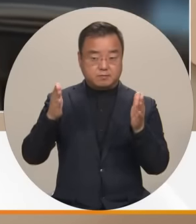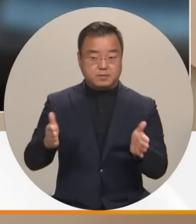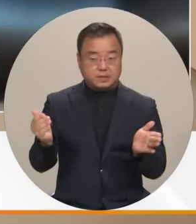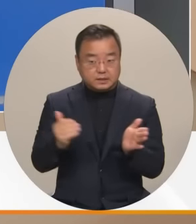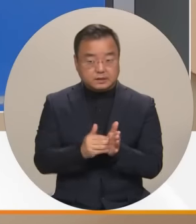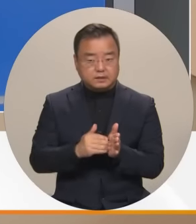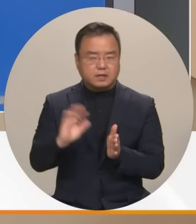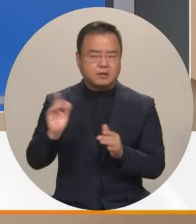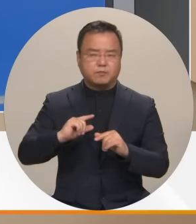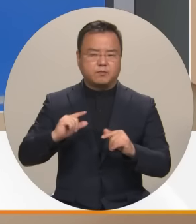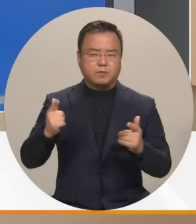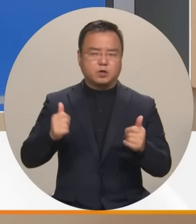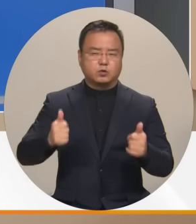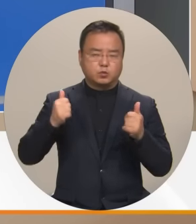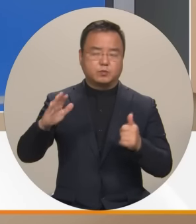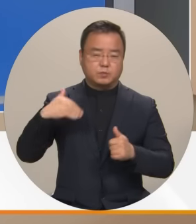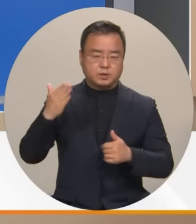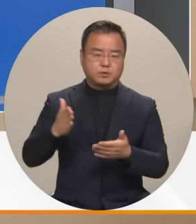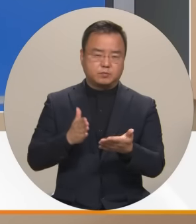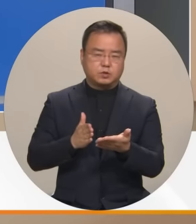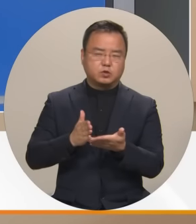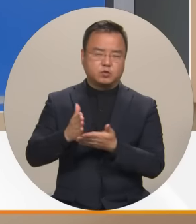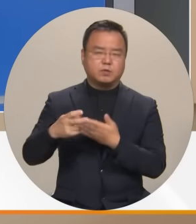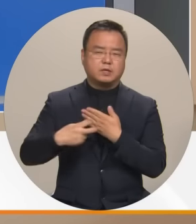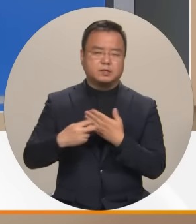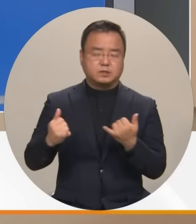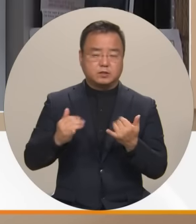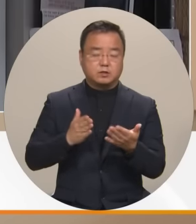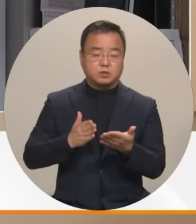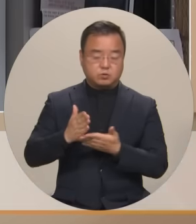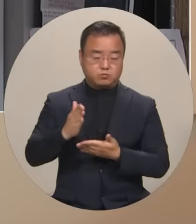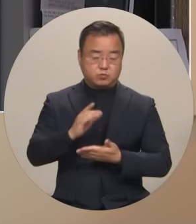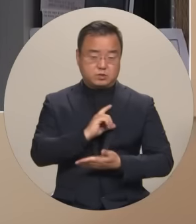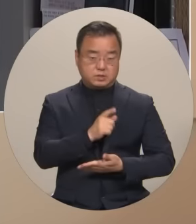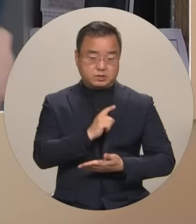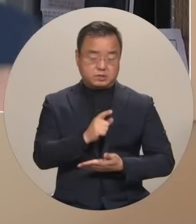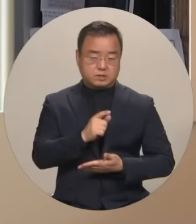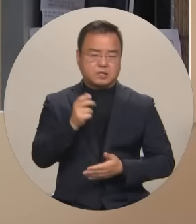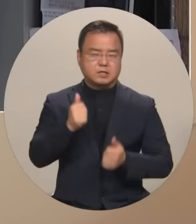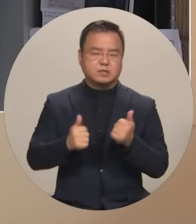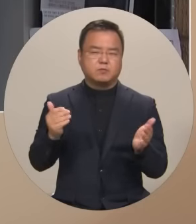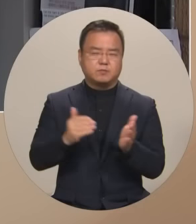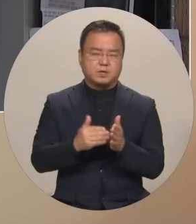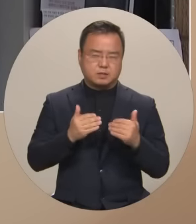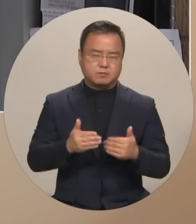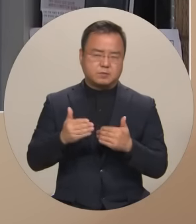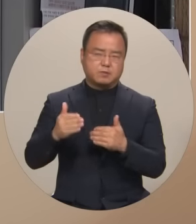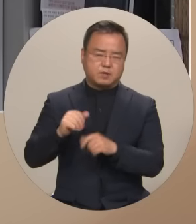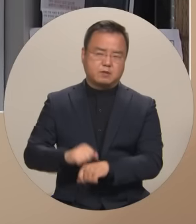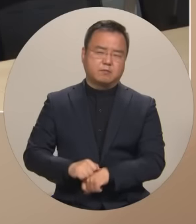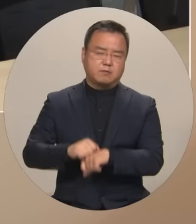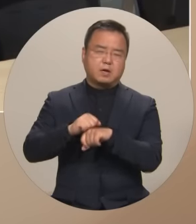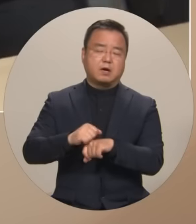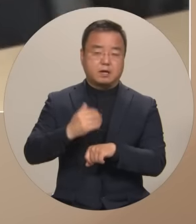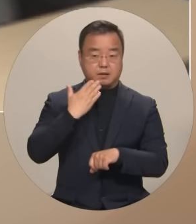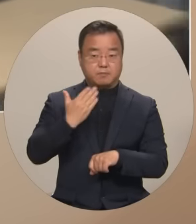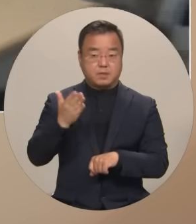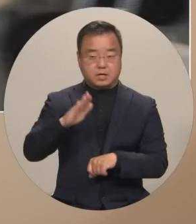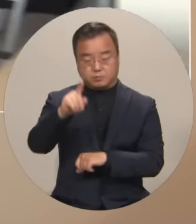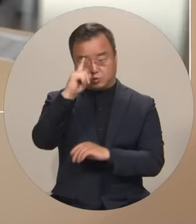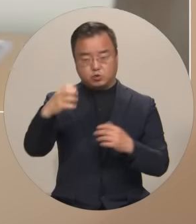아니라 졸업 뒤 전공이 전문위 취득까지 10여년간이 같은 적체 문제는 계속되는 겁니다 하지만 정부 입장은